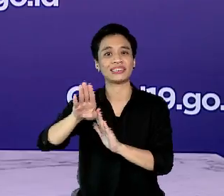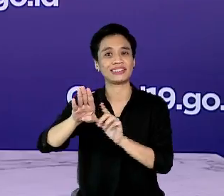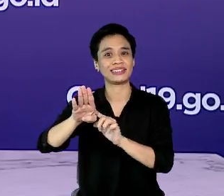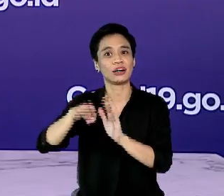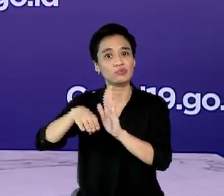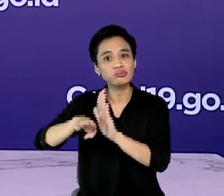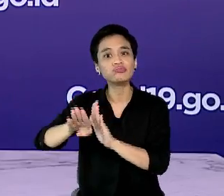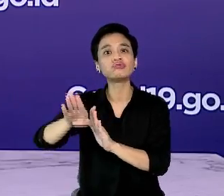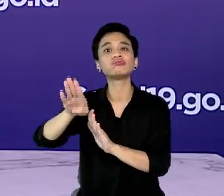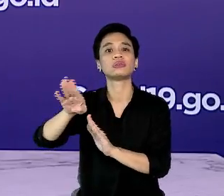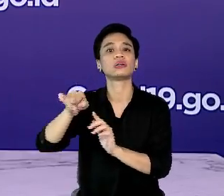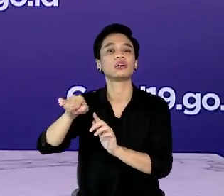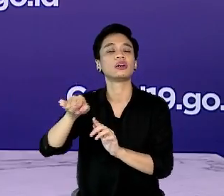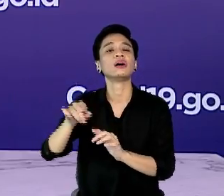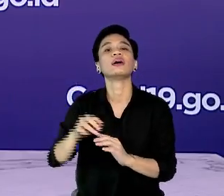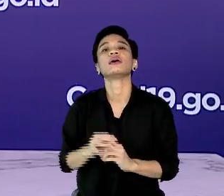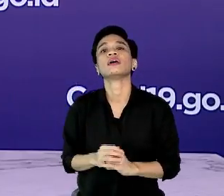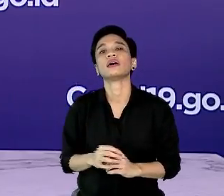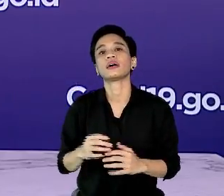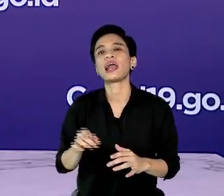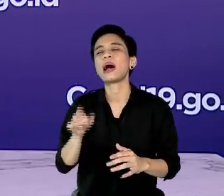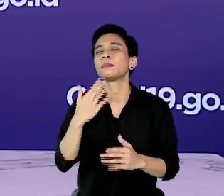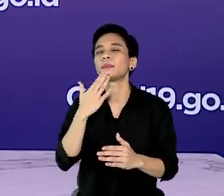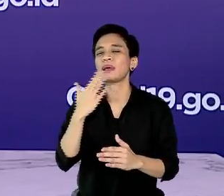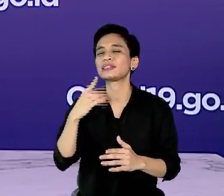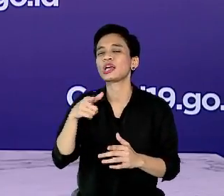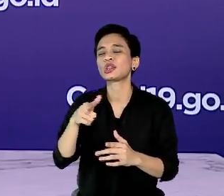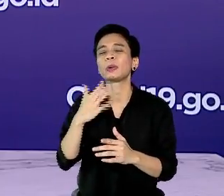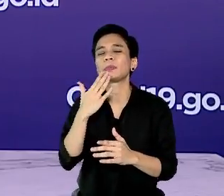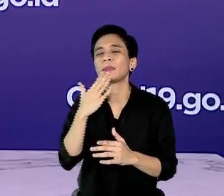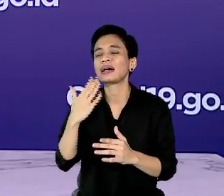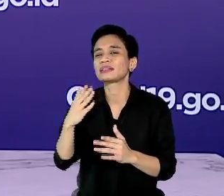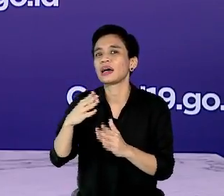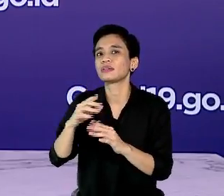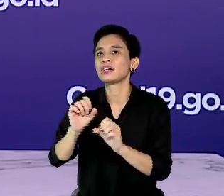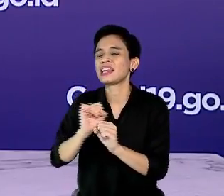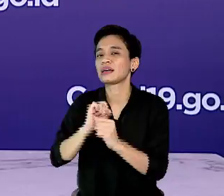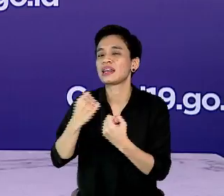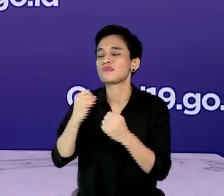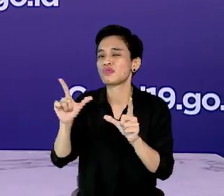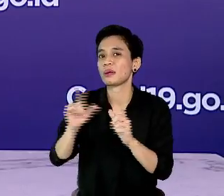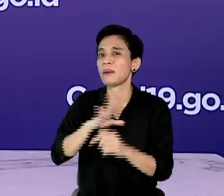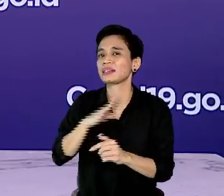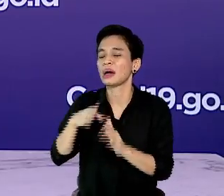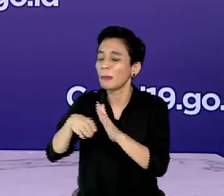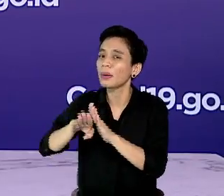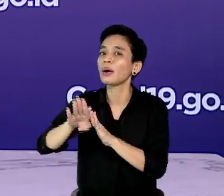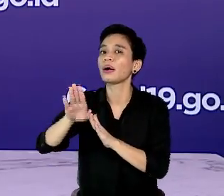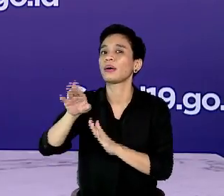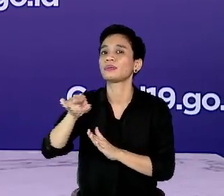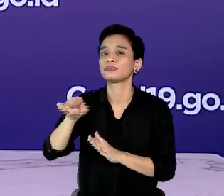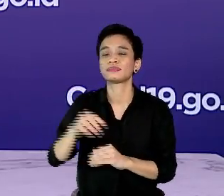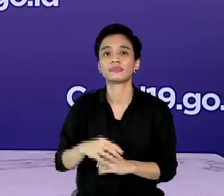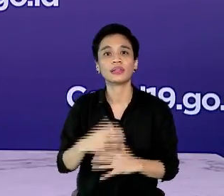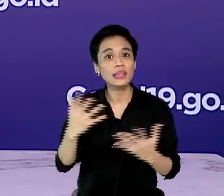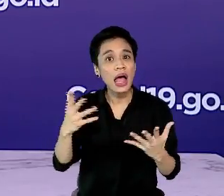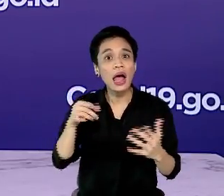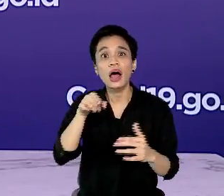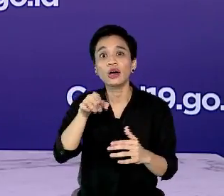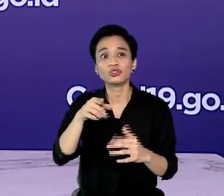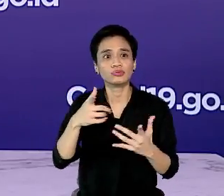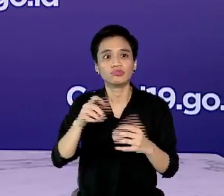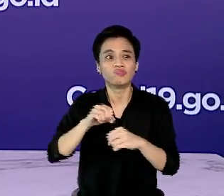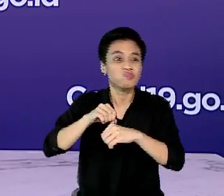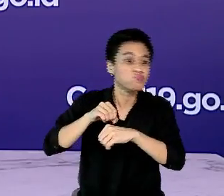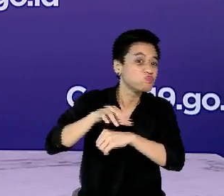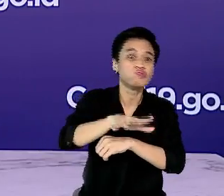kalkulasi yang selama ini ada kalau terkait dengan libur panjang. Terkait pada saat penularan tinggi dan